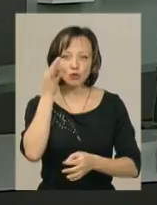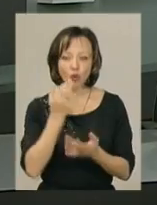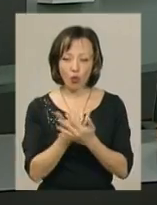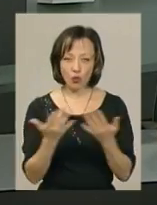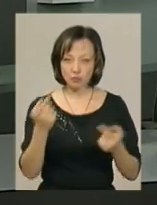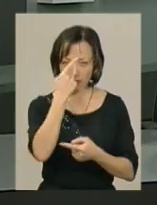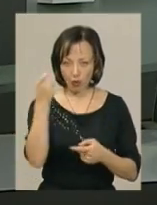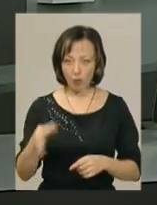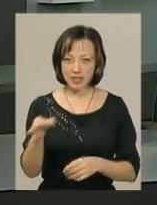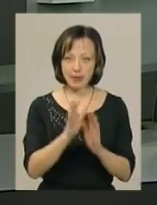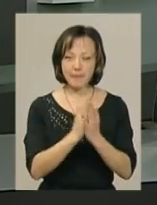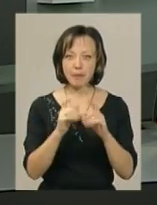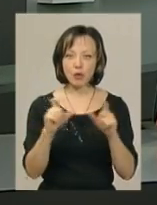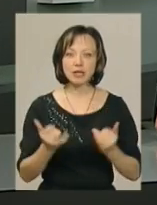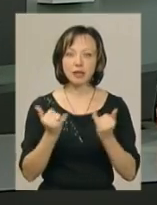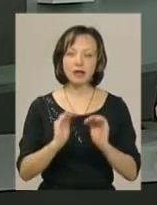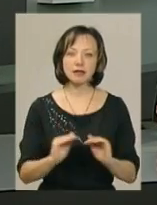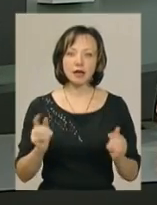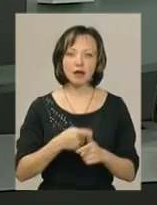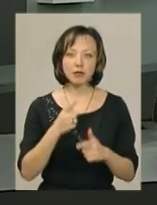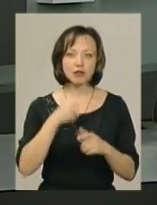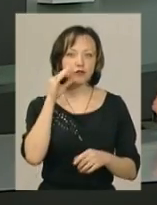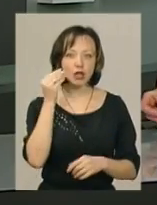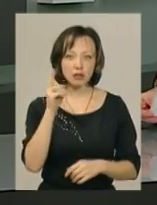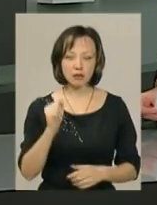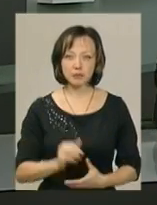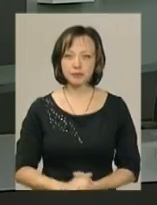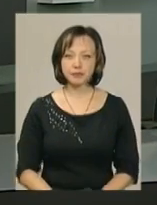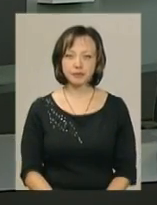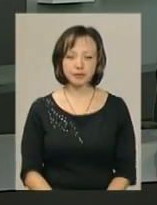Повідомили в обласній бібліотеці для дітей імені Тараса Шевченка.